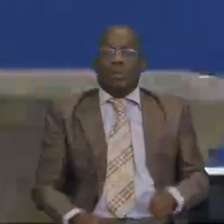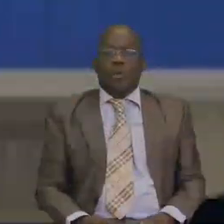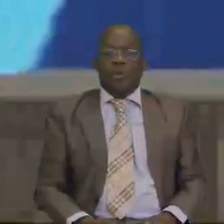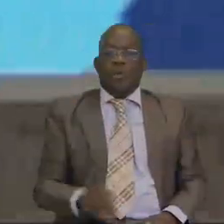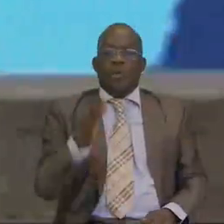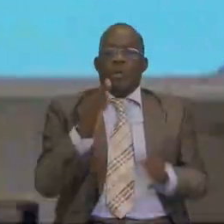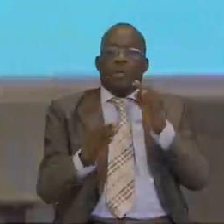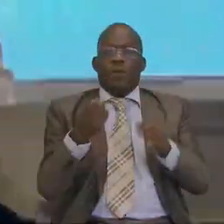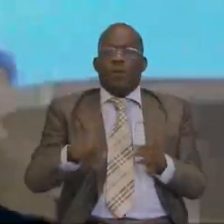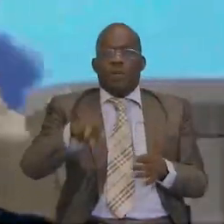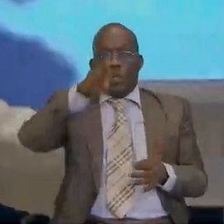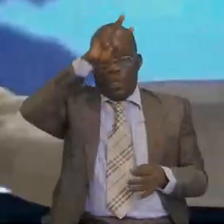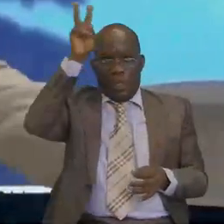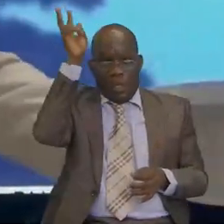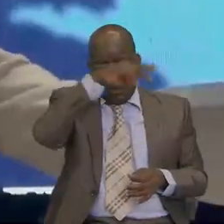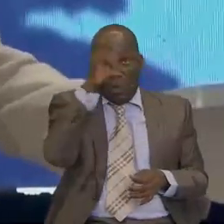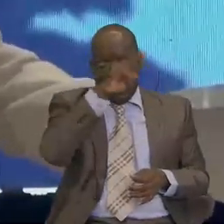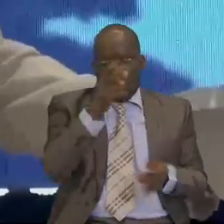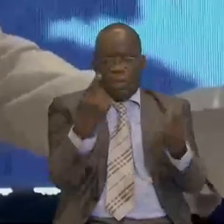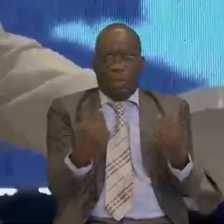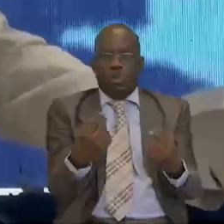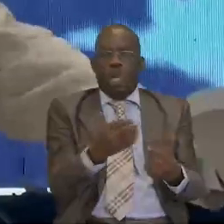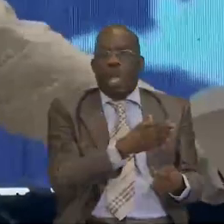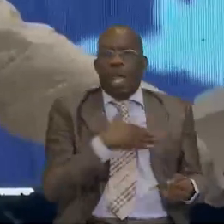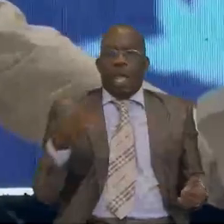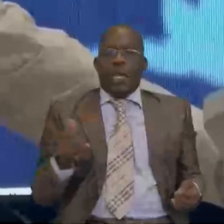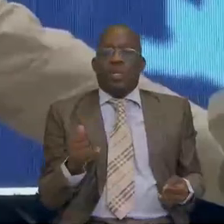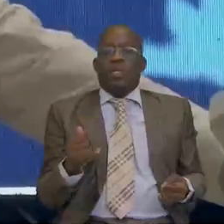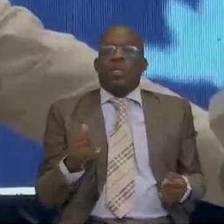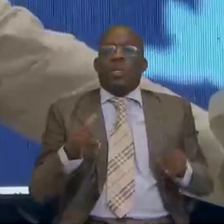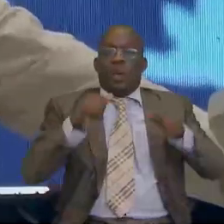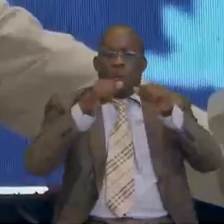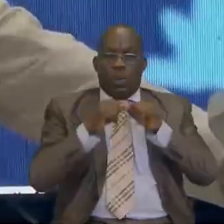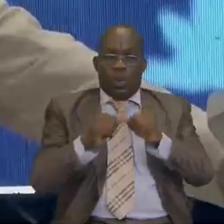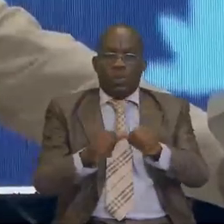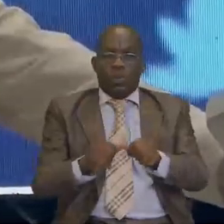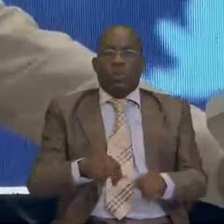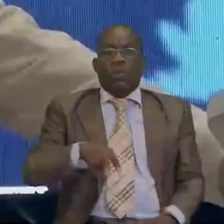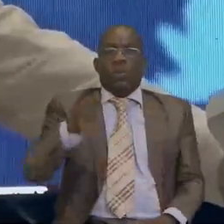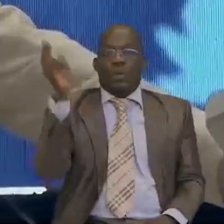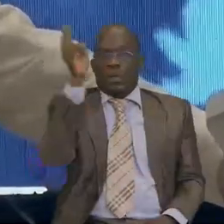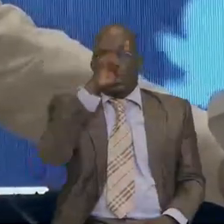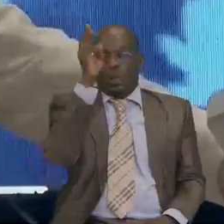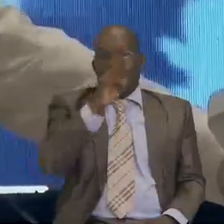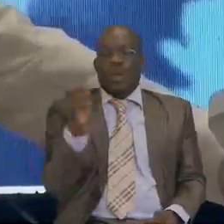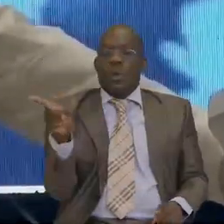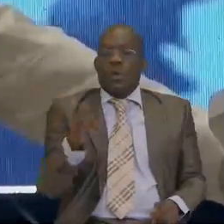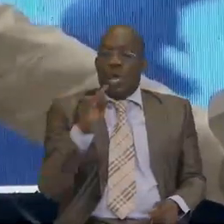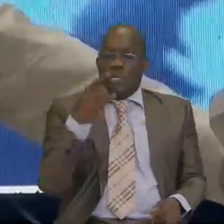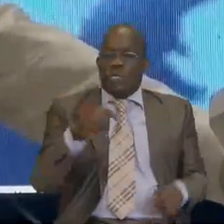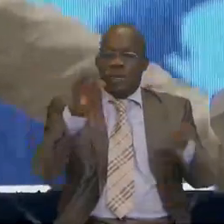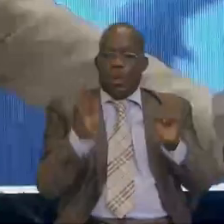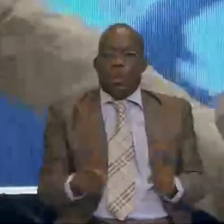Si l'ignorant vient et il demeure ignorant, où est la puissance pour enseigner et transformer?